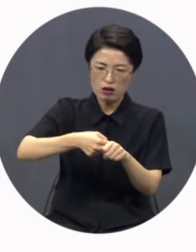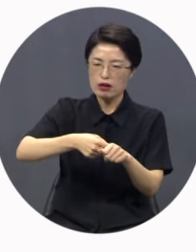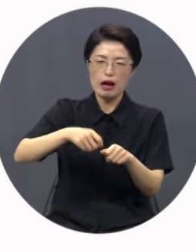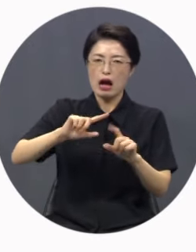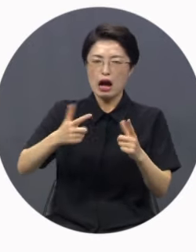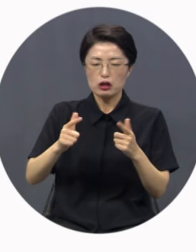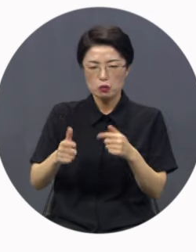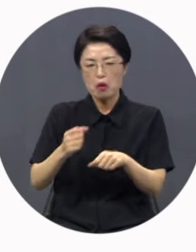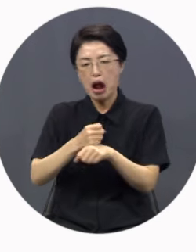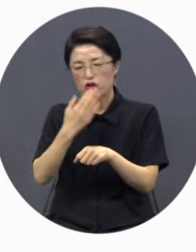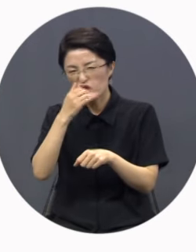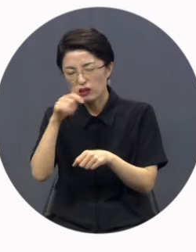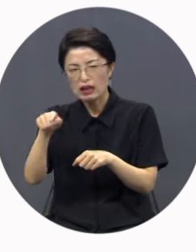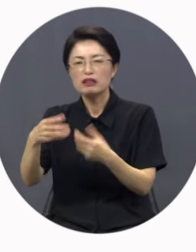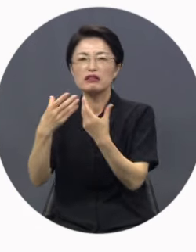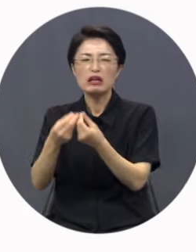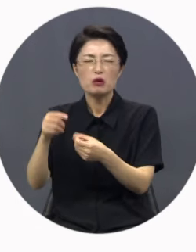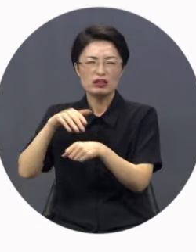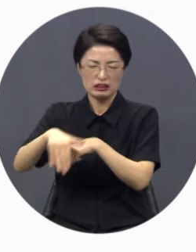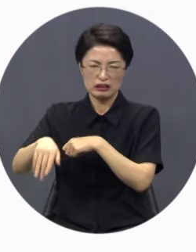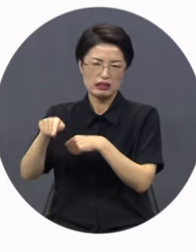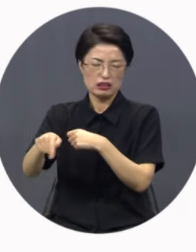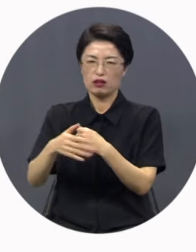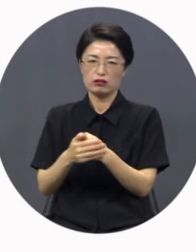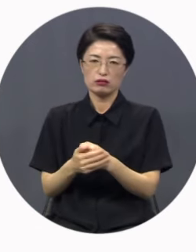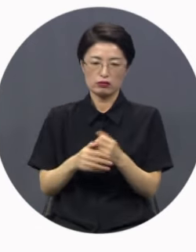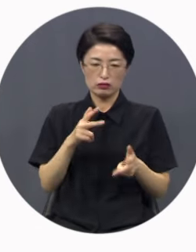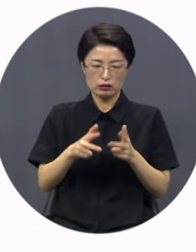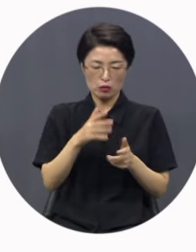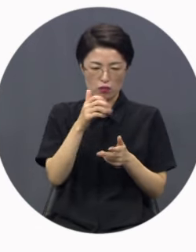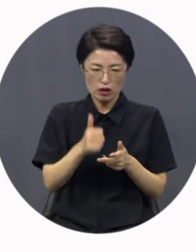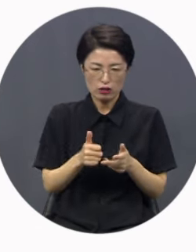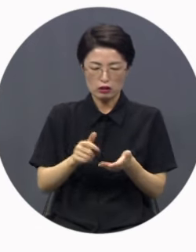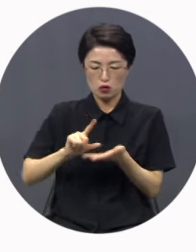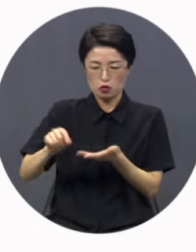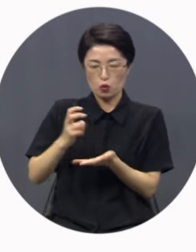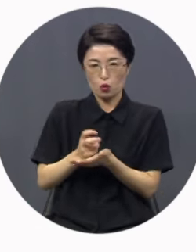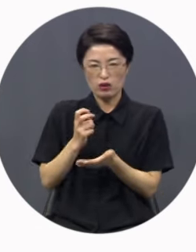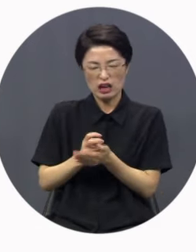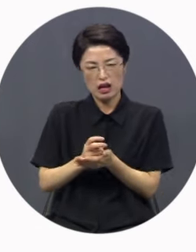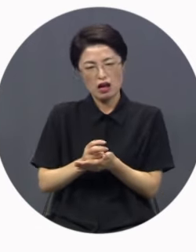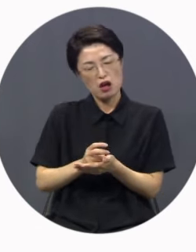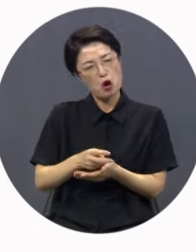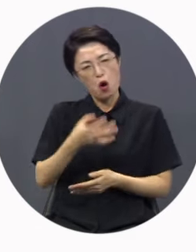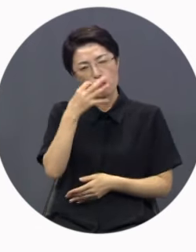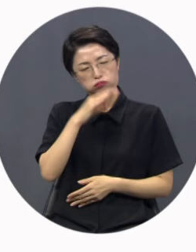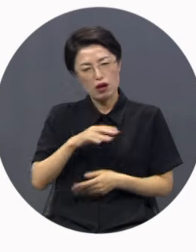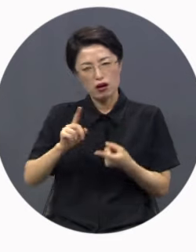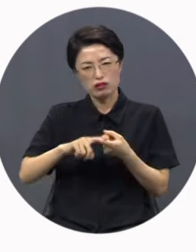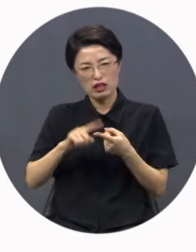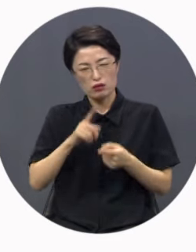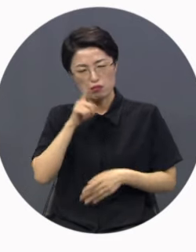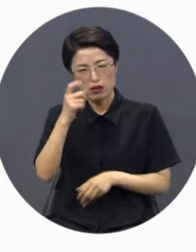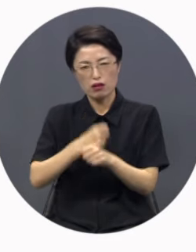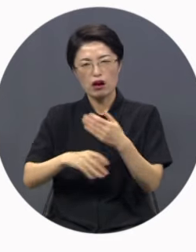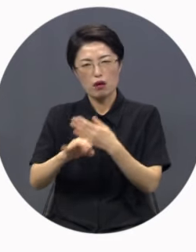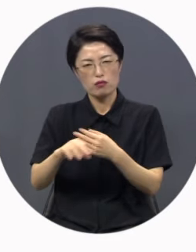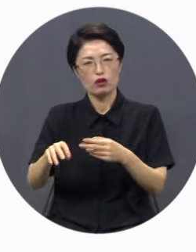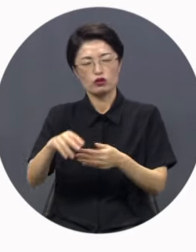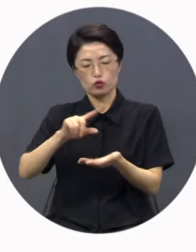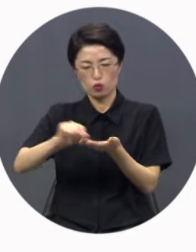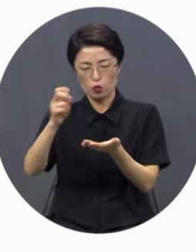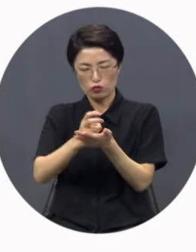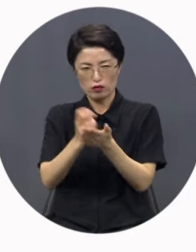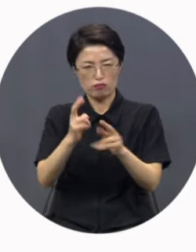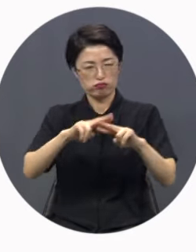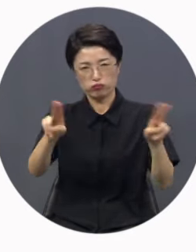조항도 규정하기 어려울뿐만 아니라 사업자 측에서 조례의 효력을 다투는 경우 조례 자체가 무효가 될 가능성도 높습니다 그러면 아무 제한